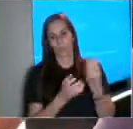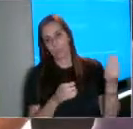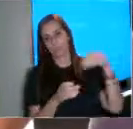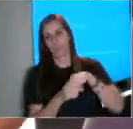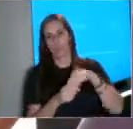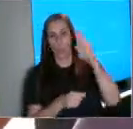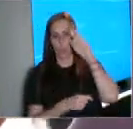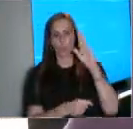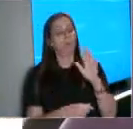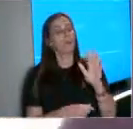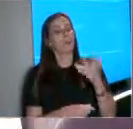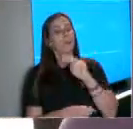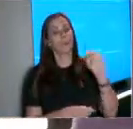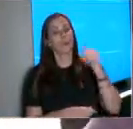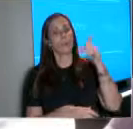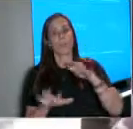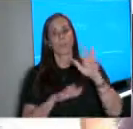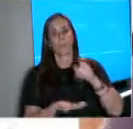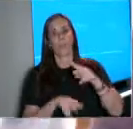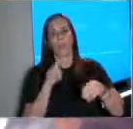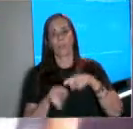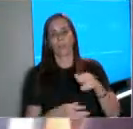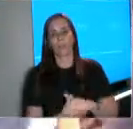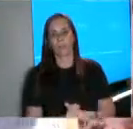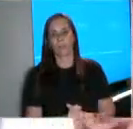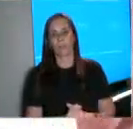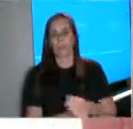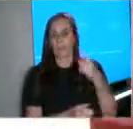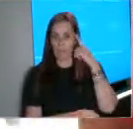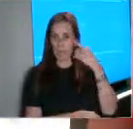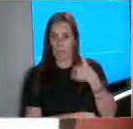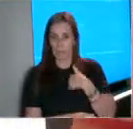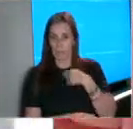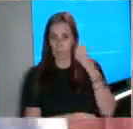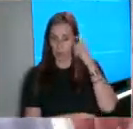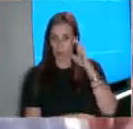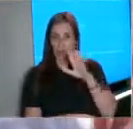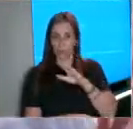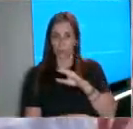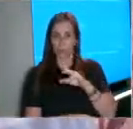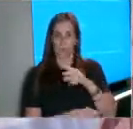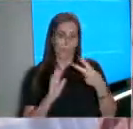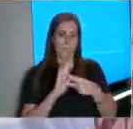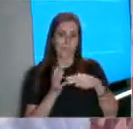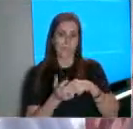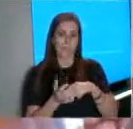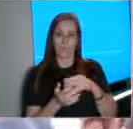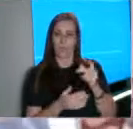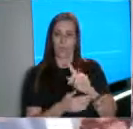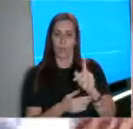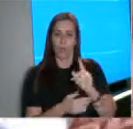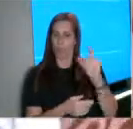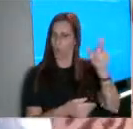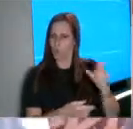איכשהו. ומה הנושא הראשון שהממשלה צריכה לטפל בו לדעתך? לדעתי, אני חושב שהנושא המדיני, לא דווקא